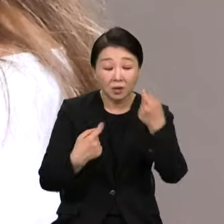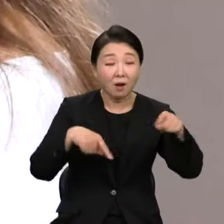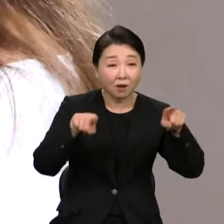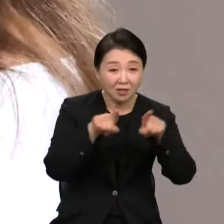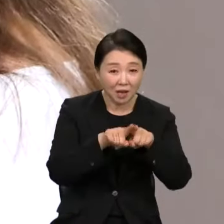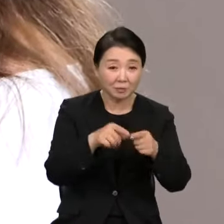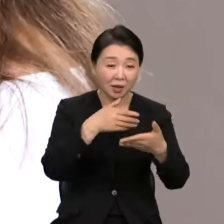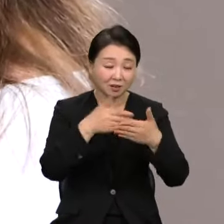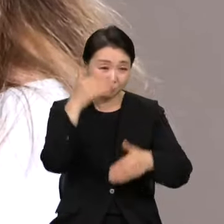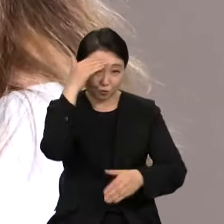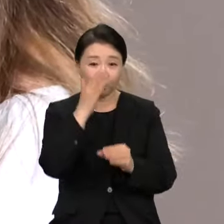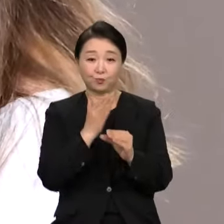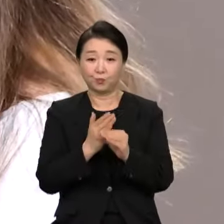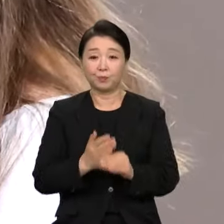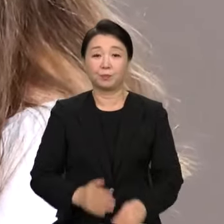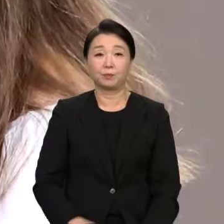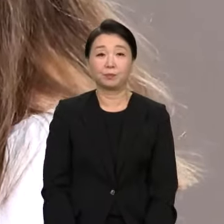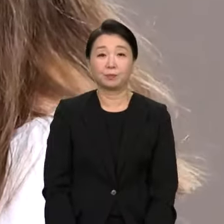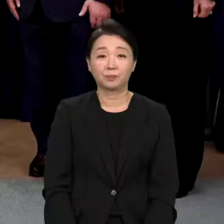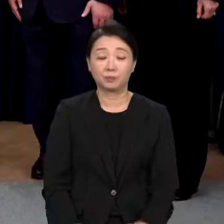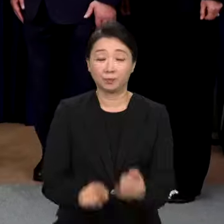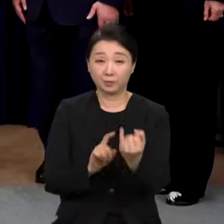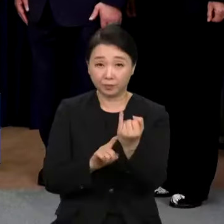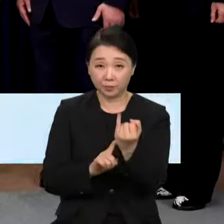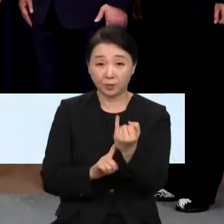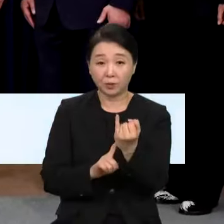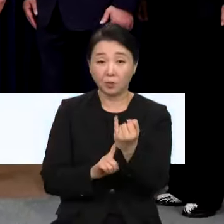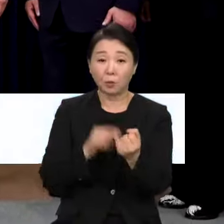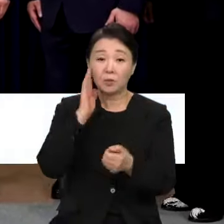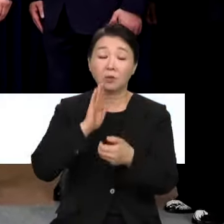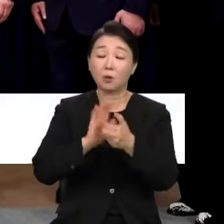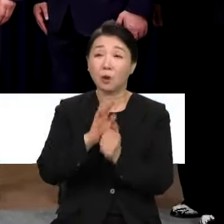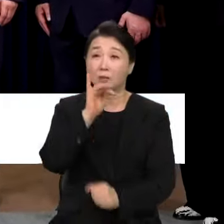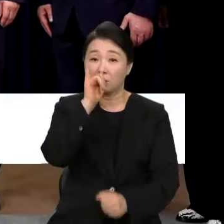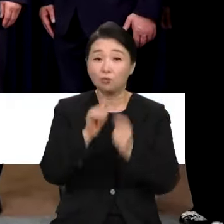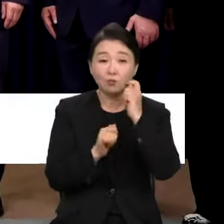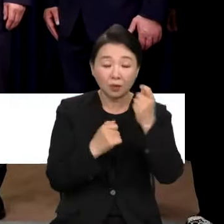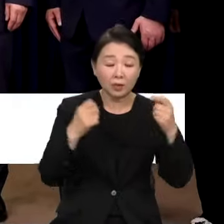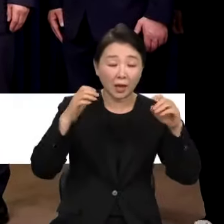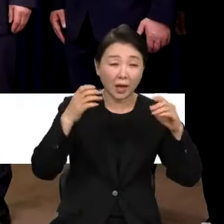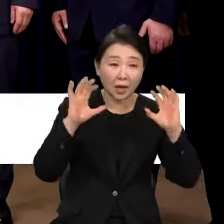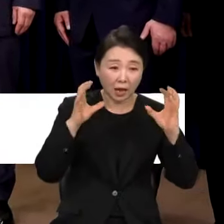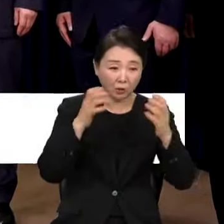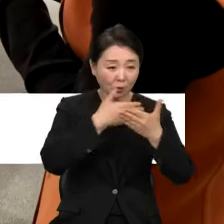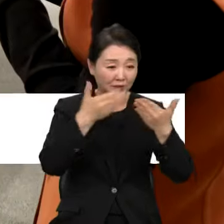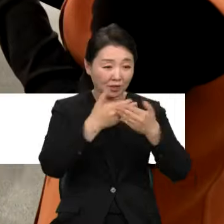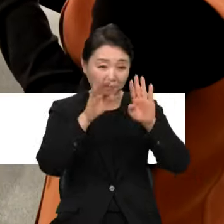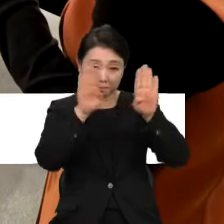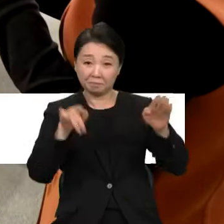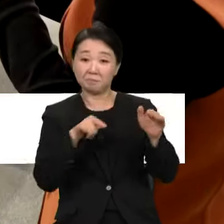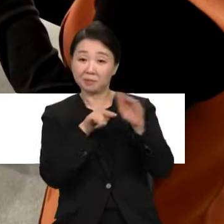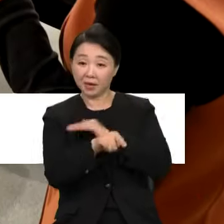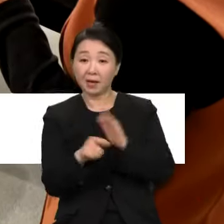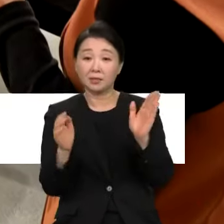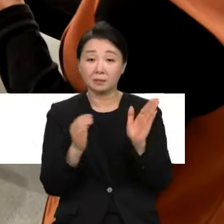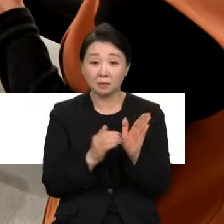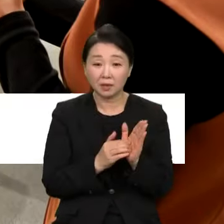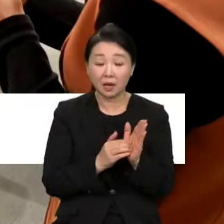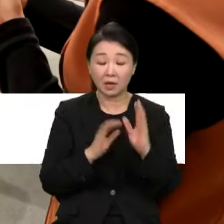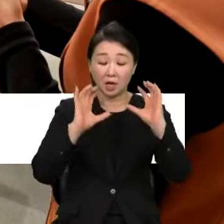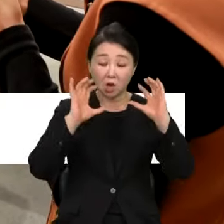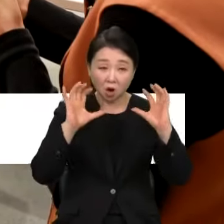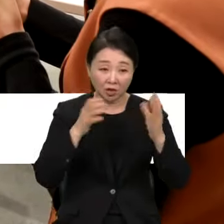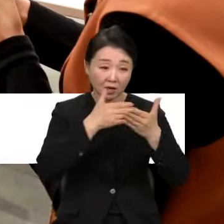함께 그림을 관람합니다 김여사는 오늘 청와대에서 열린 우크라이나 아동 그림전을 찾았습니다 우크라이나 어린이들의